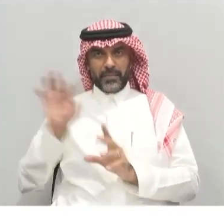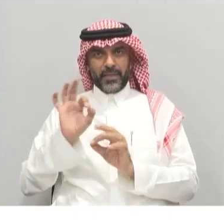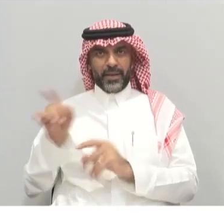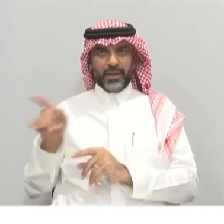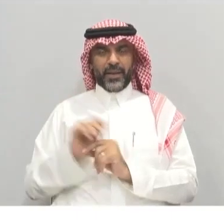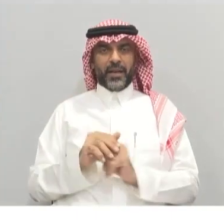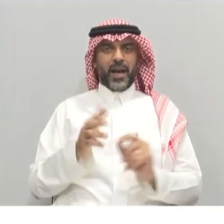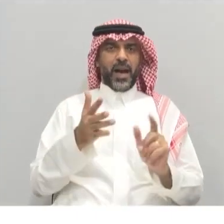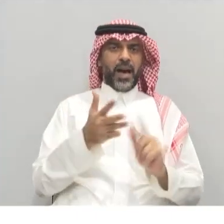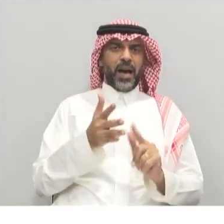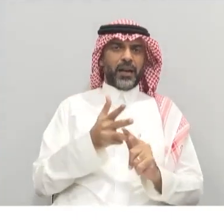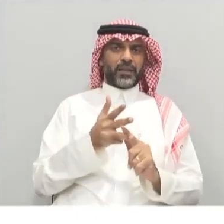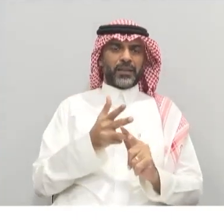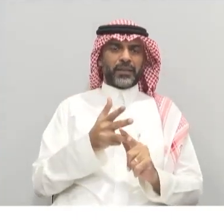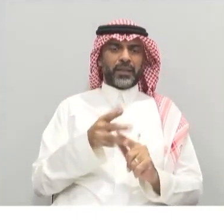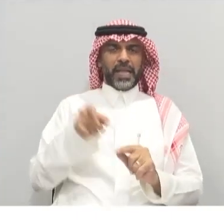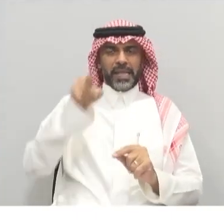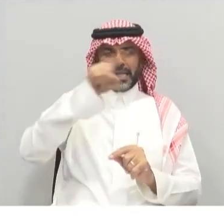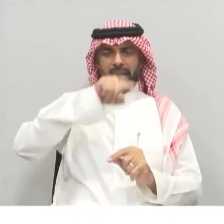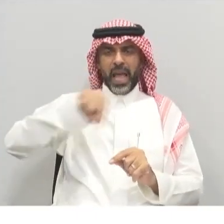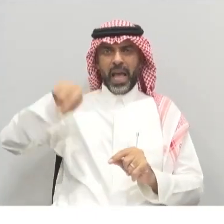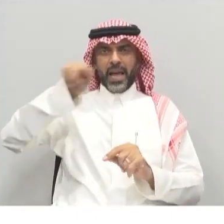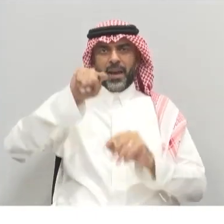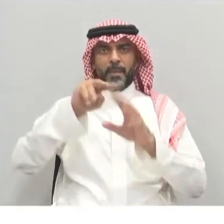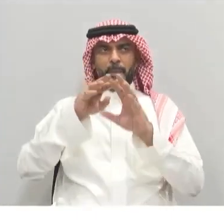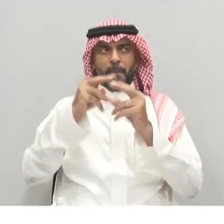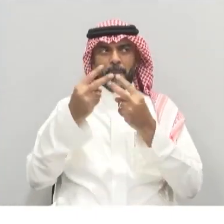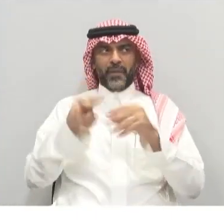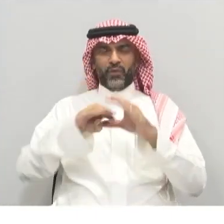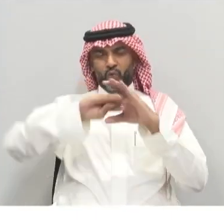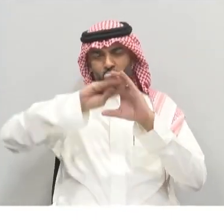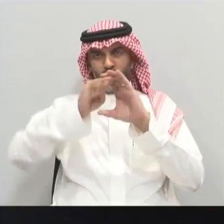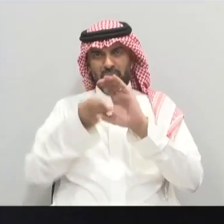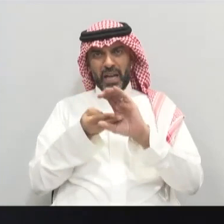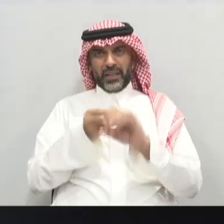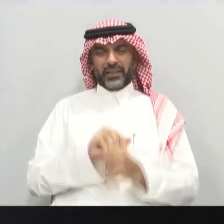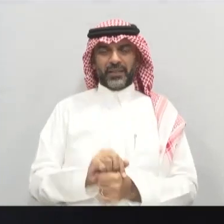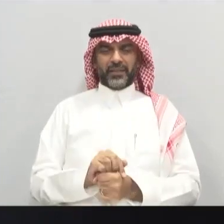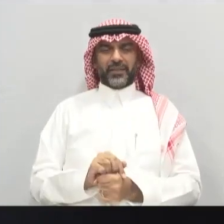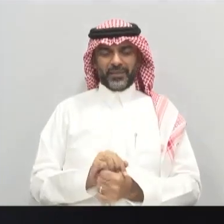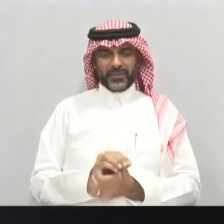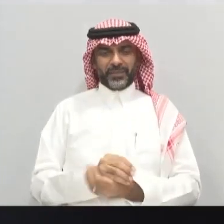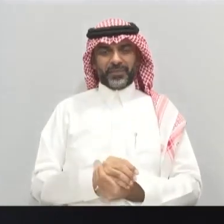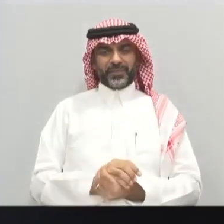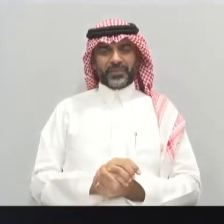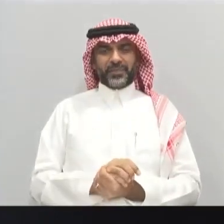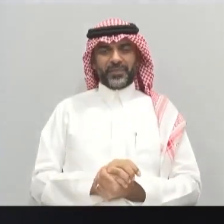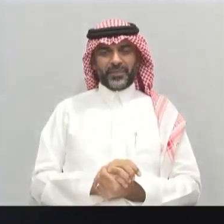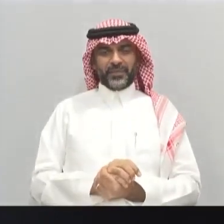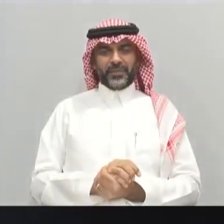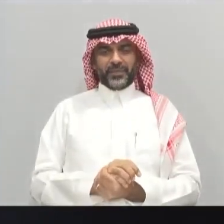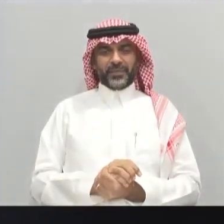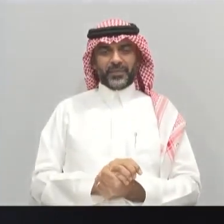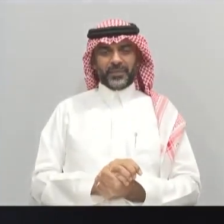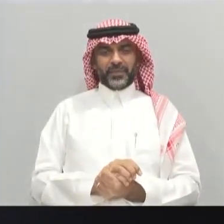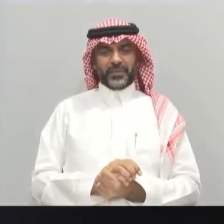واخيرا المخطط الدائري المجوف هذه هي اشكال المخططات التي او من